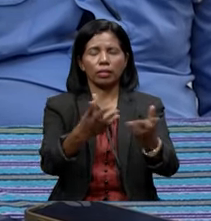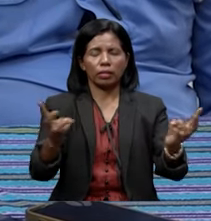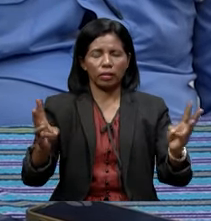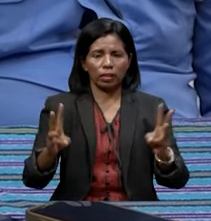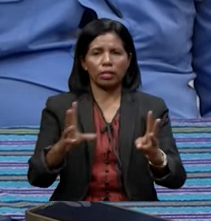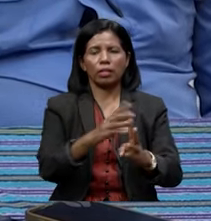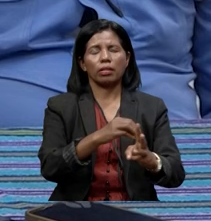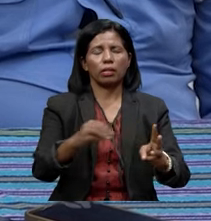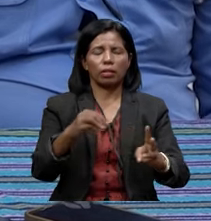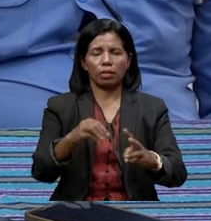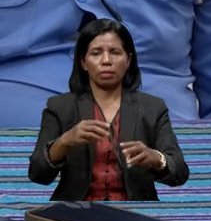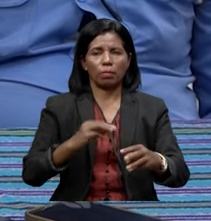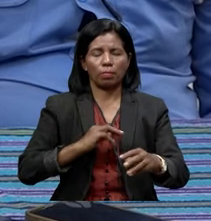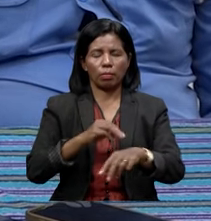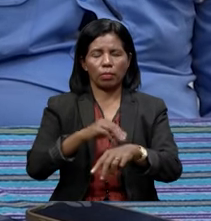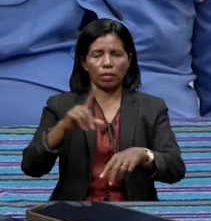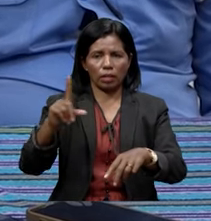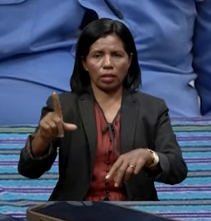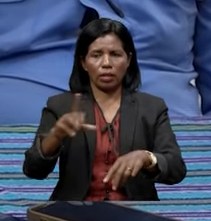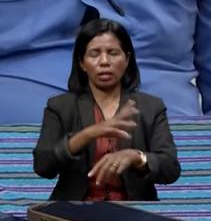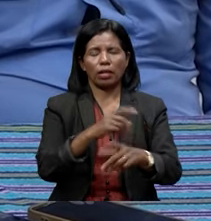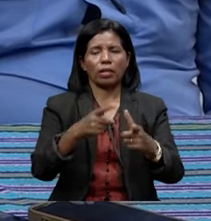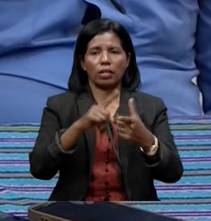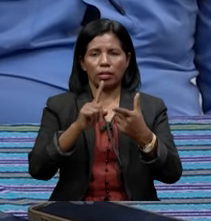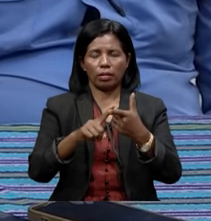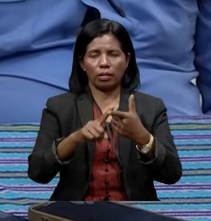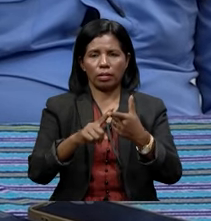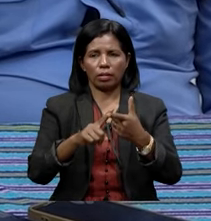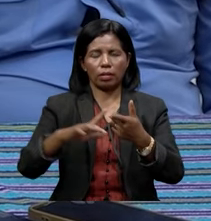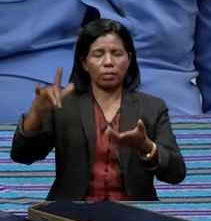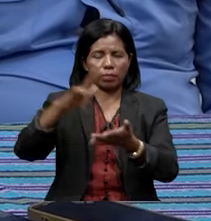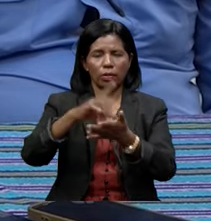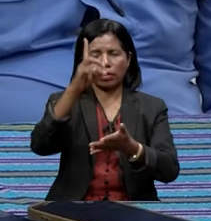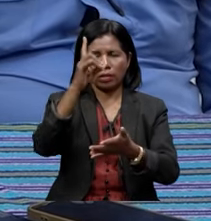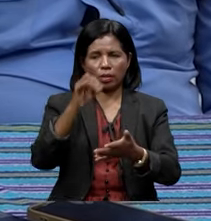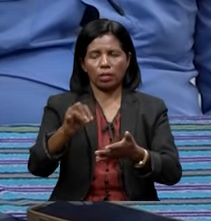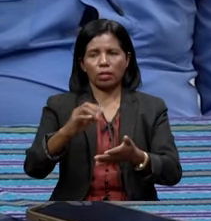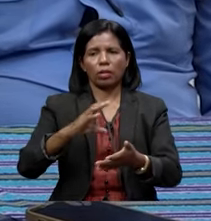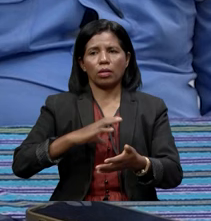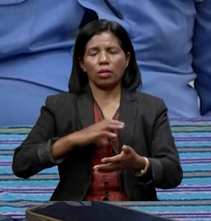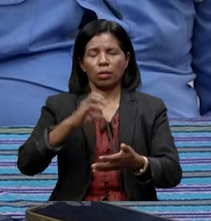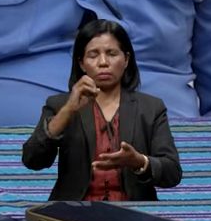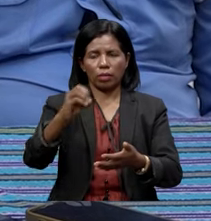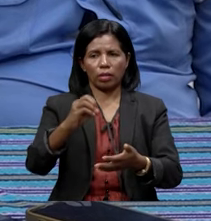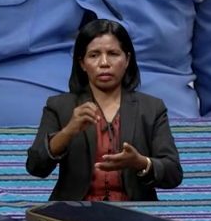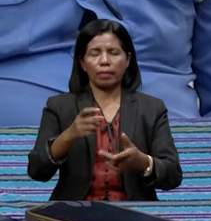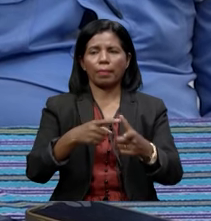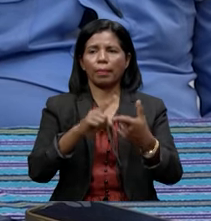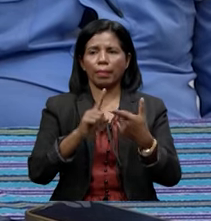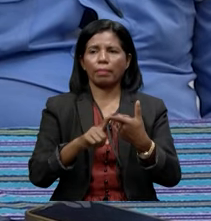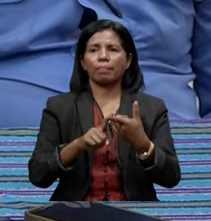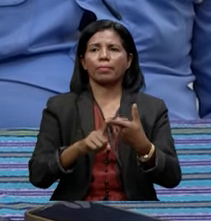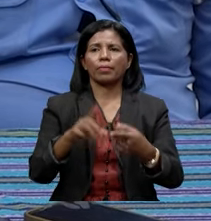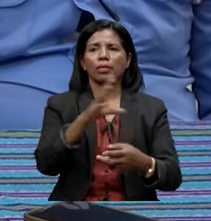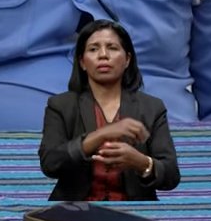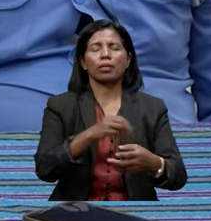sorry depois Porto Dili posto Colmera e polícia trânsito naba nomos